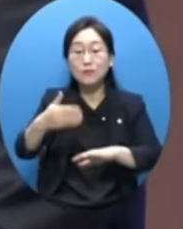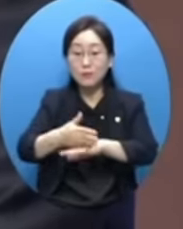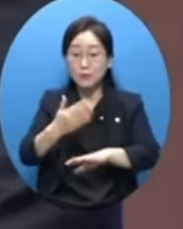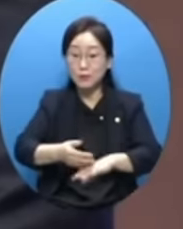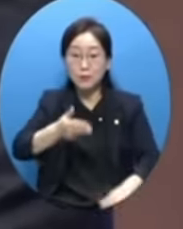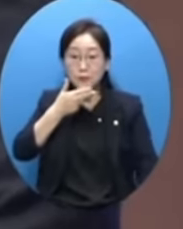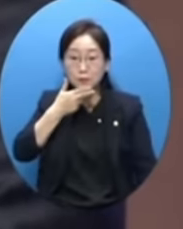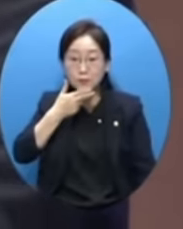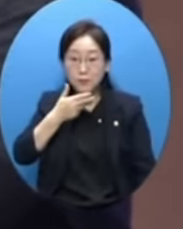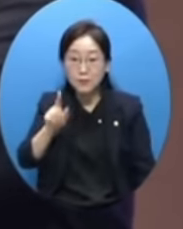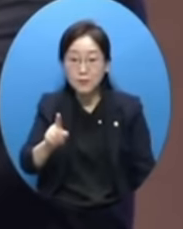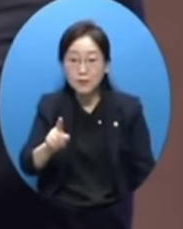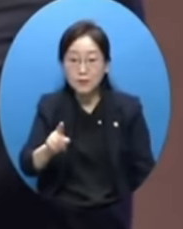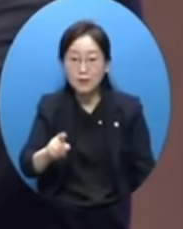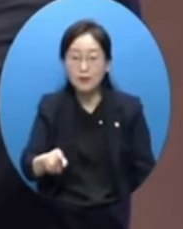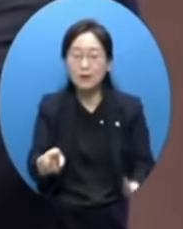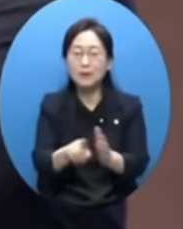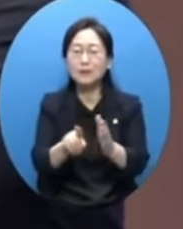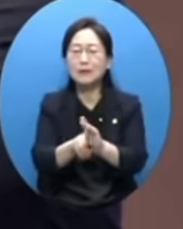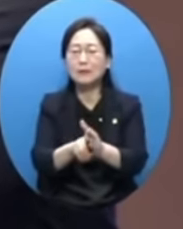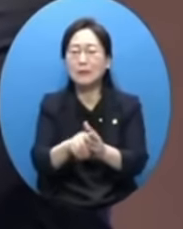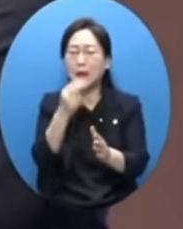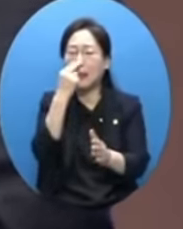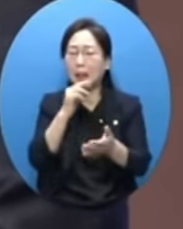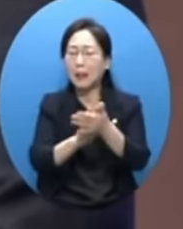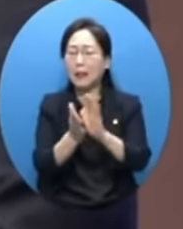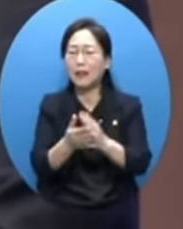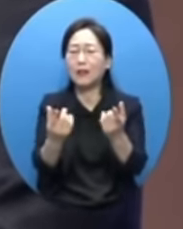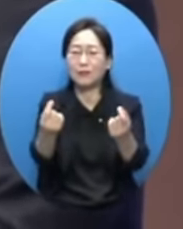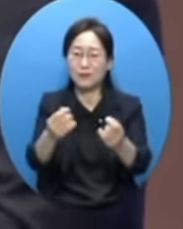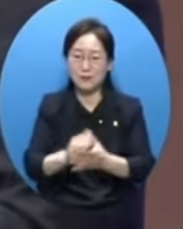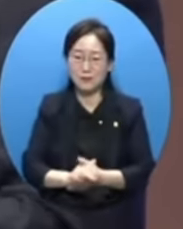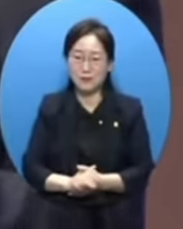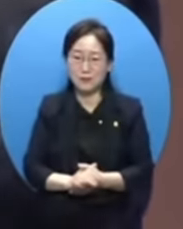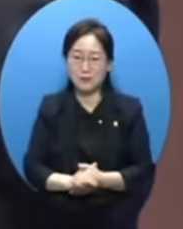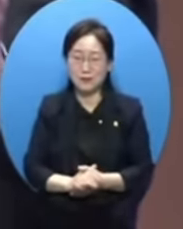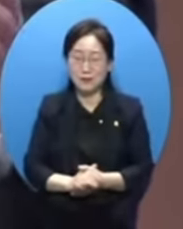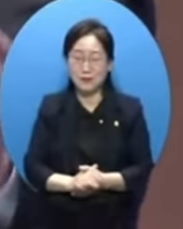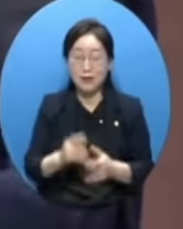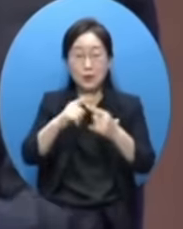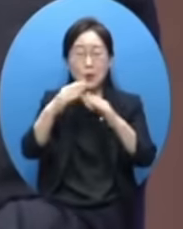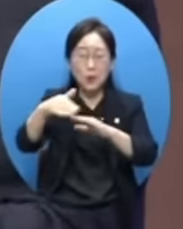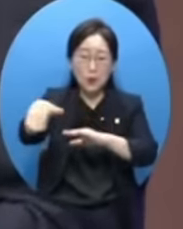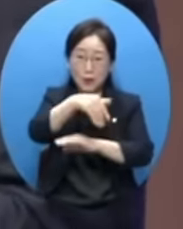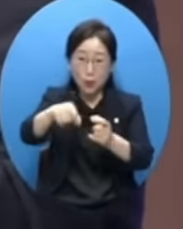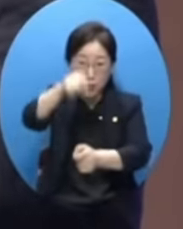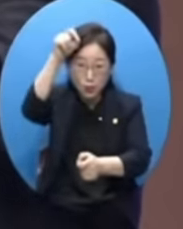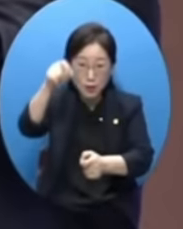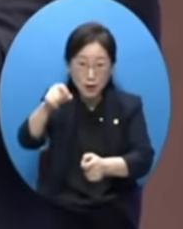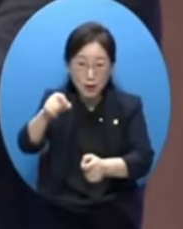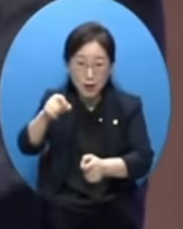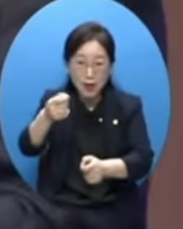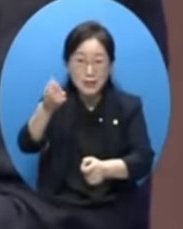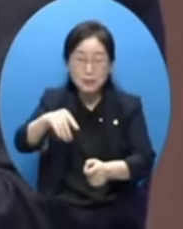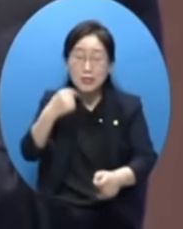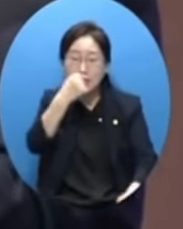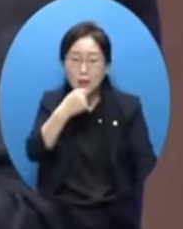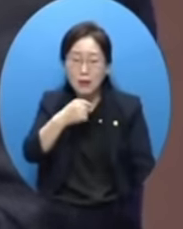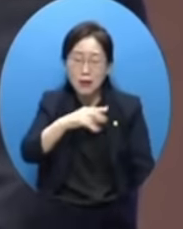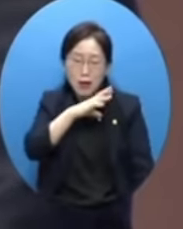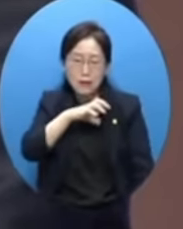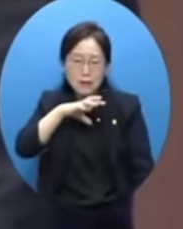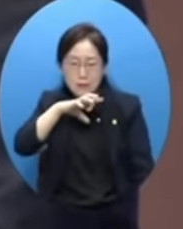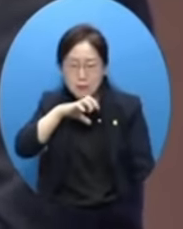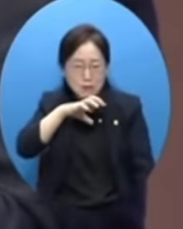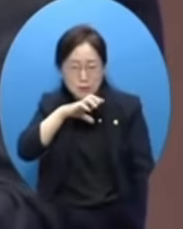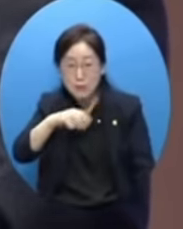않은 신앙인들은 믿음이 아직 초보적인 신앙이 있는 사람입니다. 아무리 교회를 오래 다녔다 할지라도 입에 불평과 원망이 늘